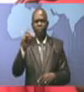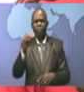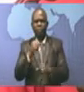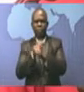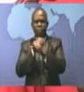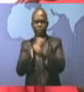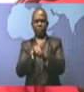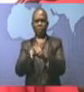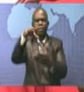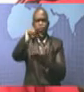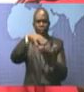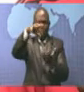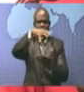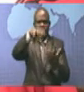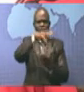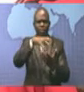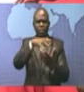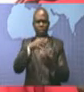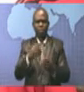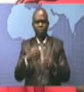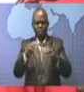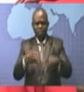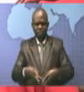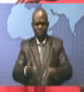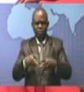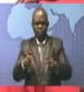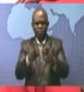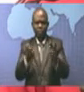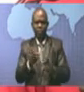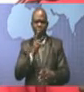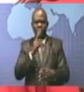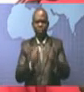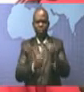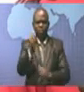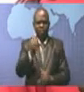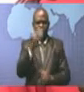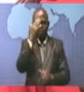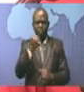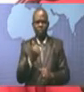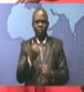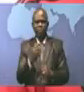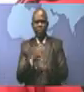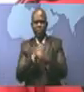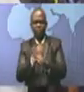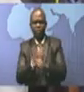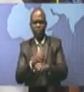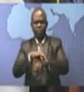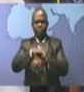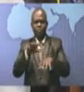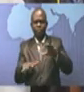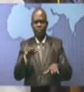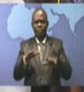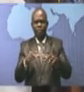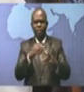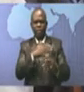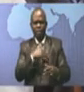en traçant des courbes de niveau, en plantant des arbres pour éviter des glissements de terrain et la dégradation de la terre